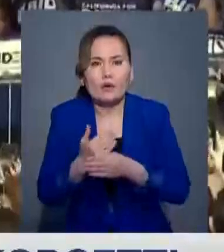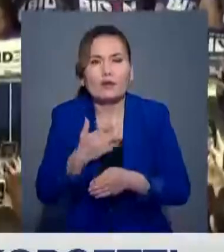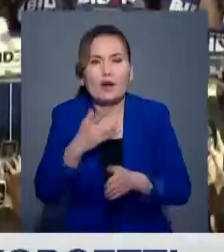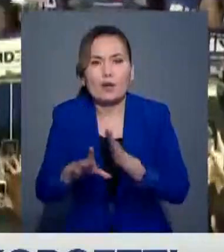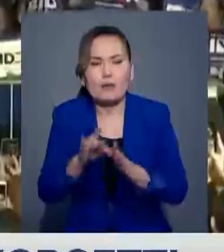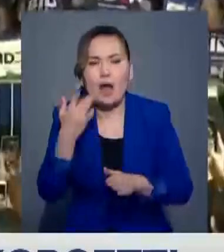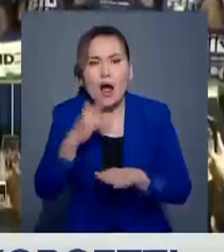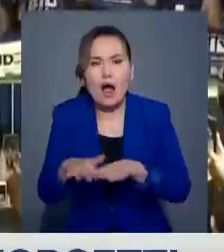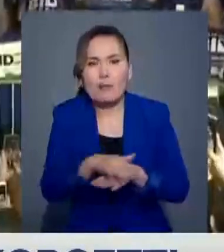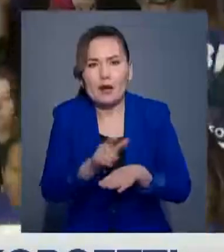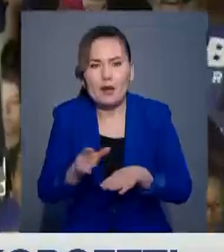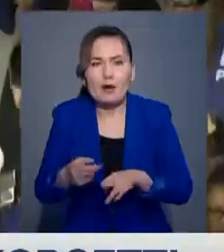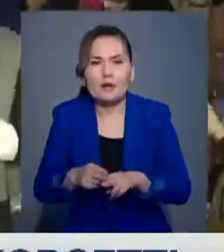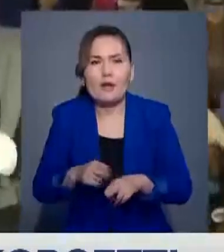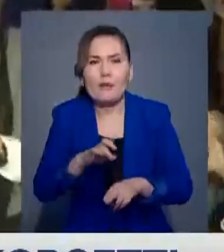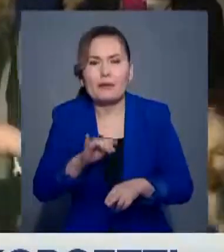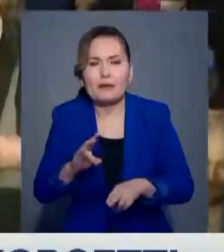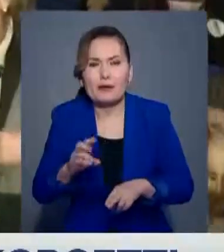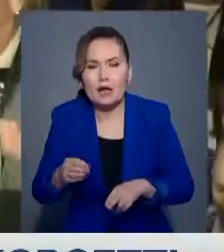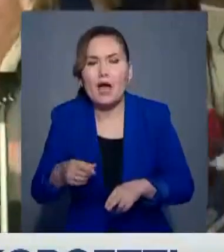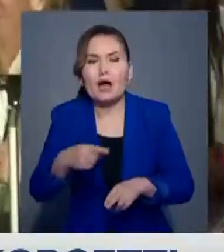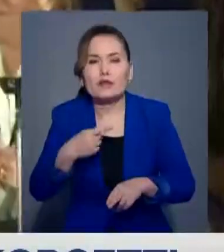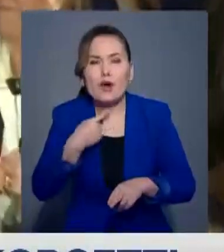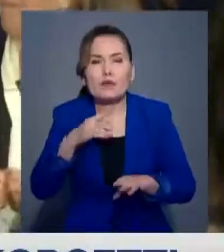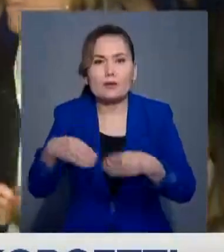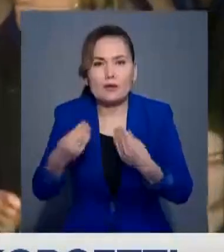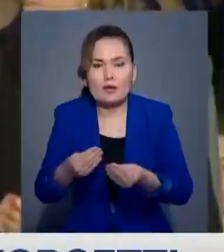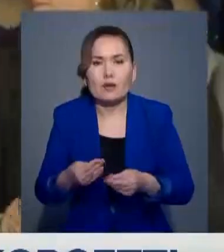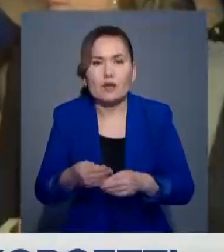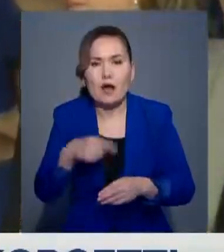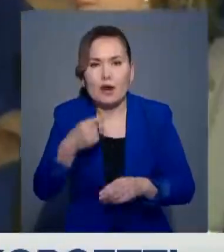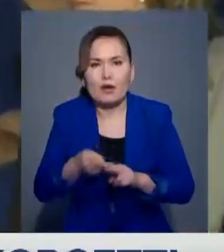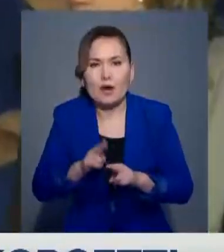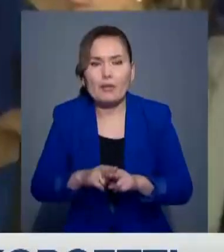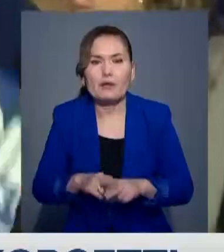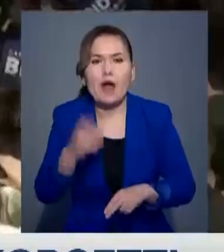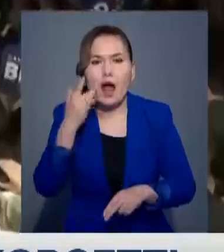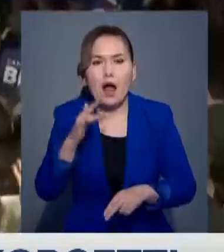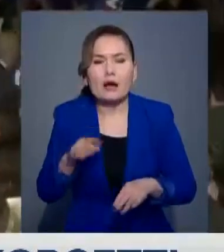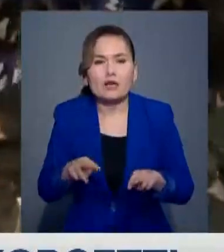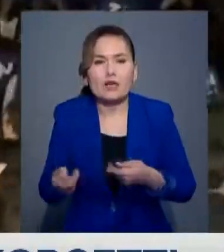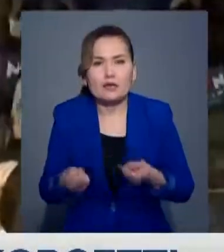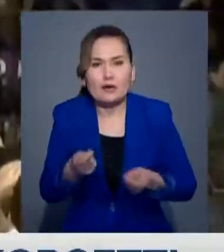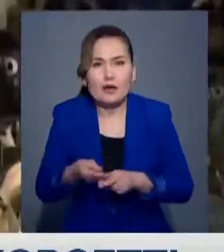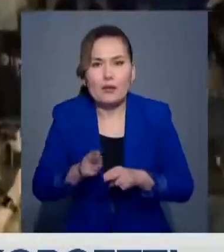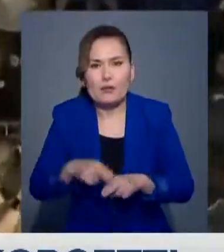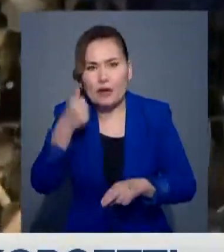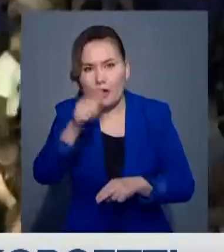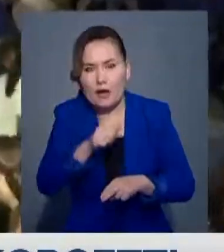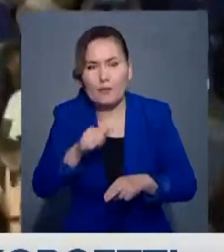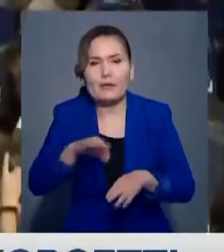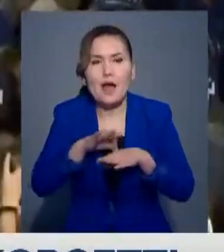Америка тұрғындарын Байденге дауыс беруге шақырады. Естеріңізге салайық, сәуірдің 8-і күні Ақш сенаторы Берни Сандерс байыл